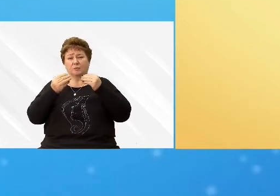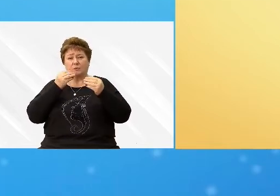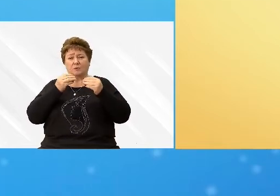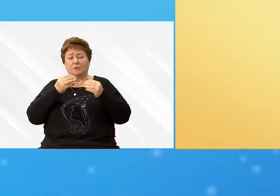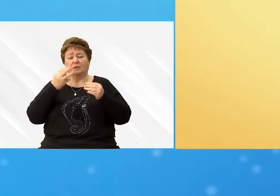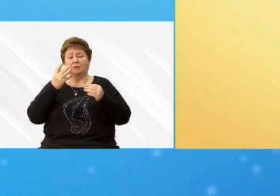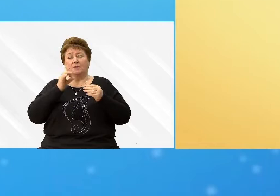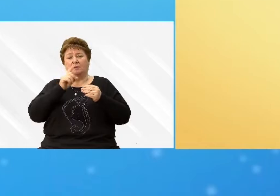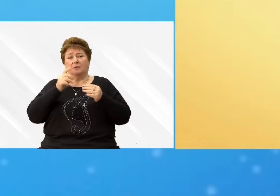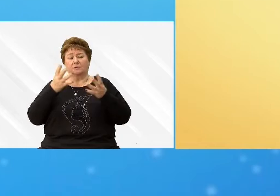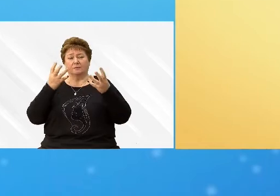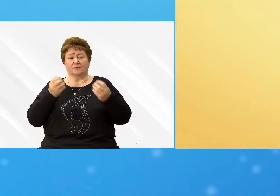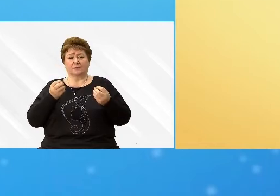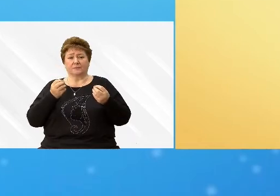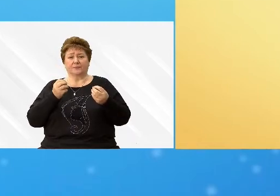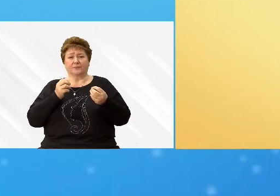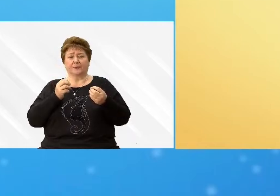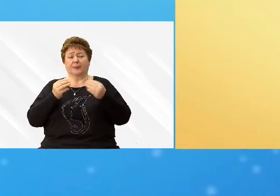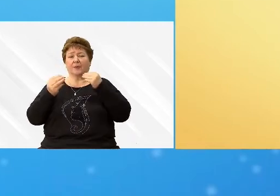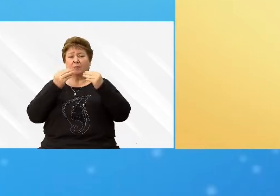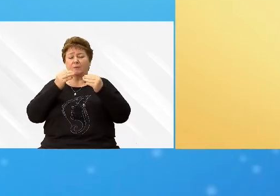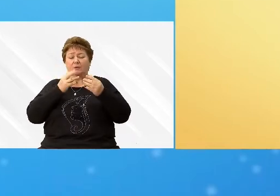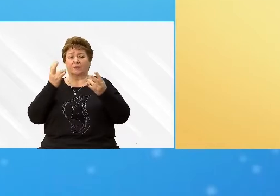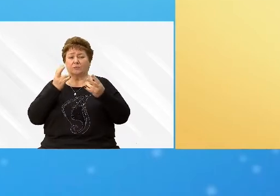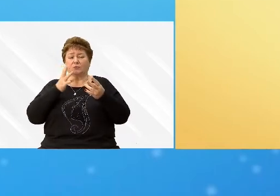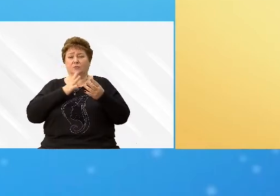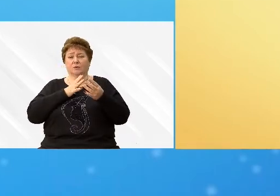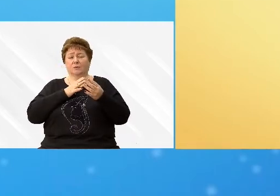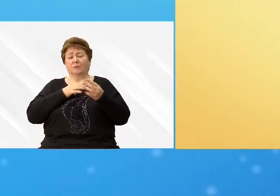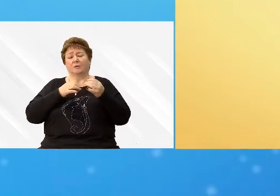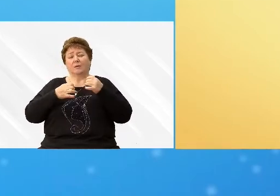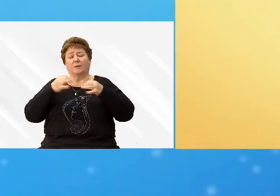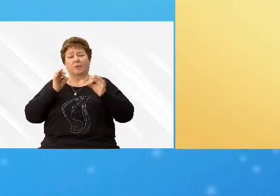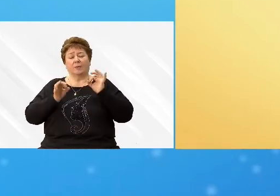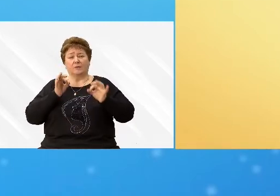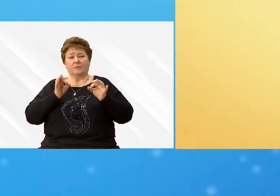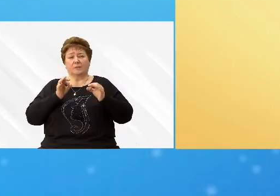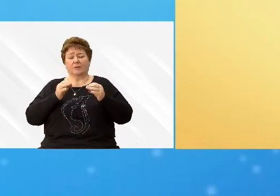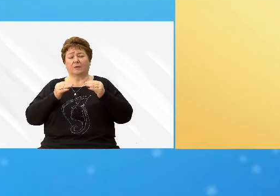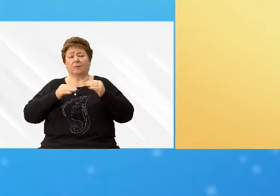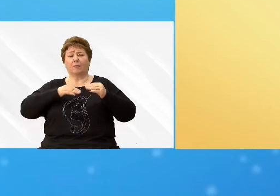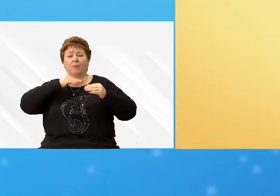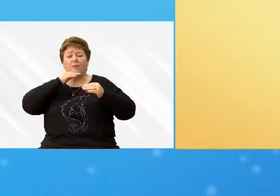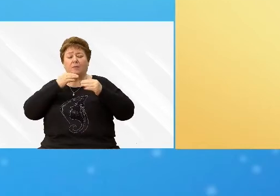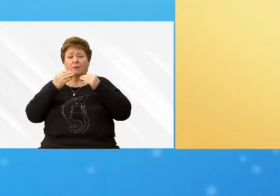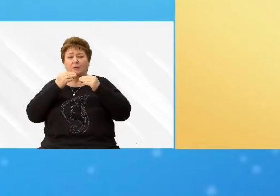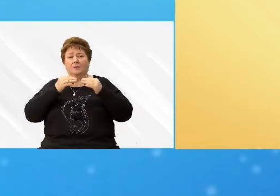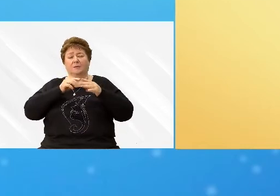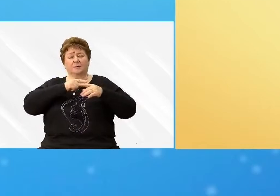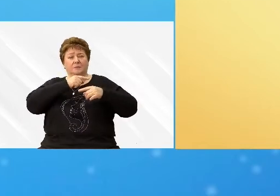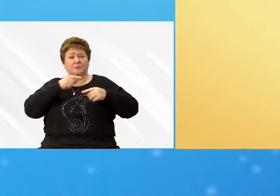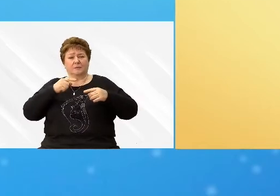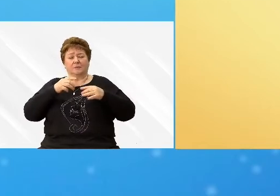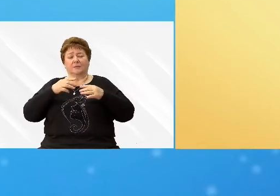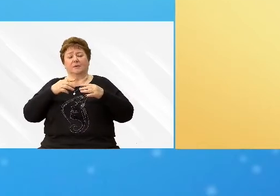3 раза в день питание должно быть умеренным переедание отрицательно влияет на